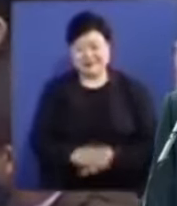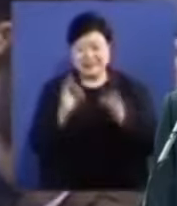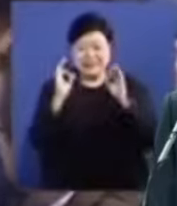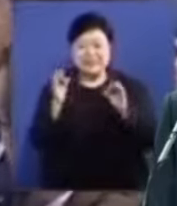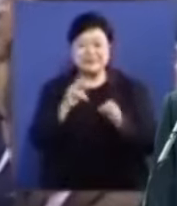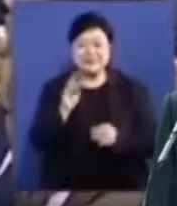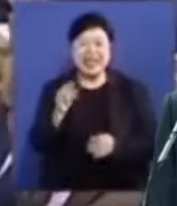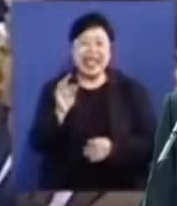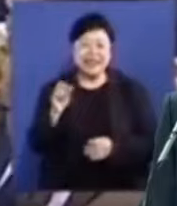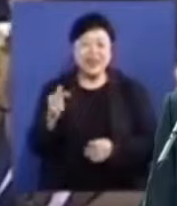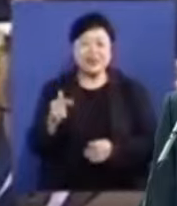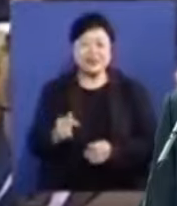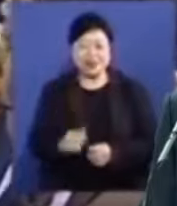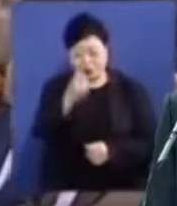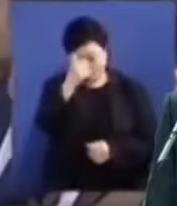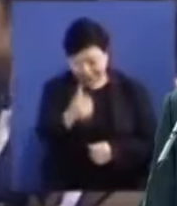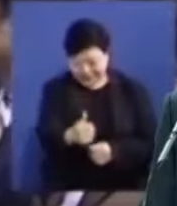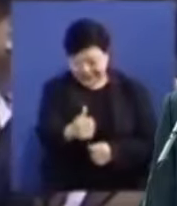고맙습니다.